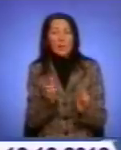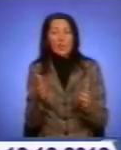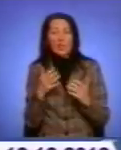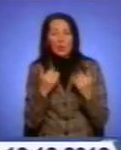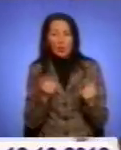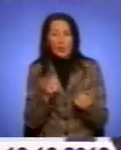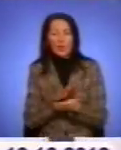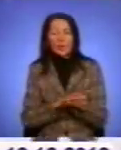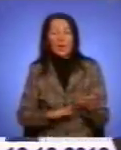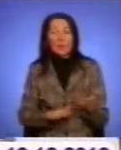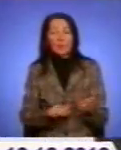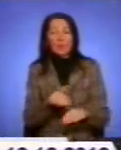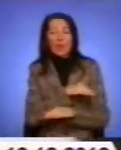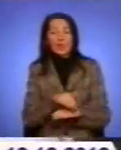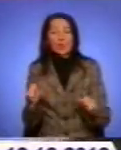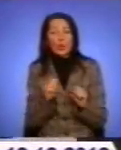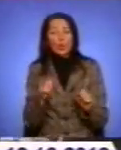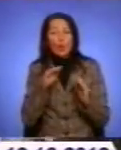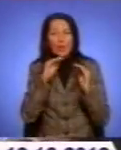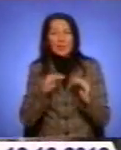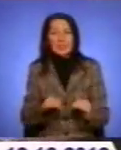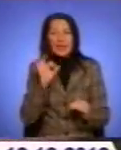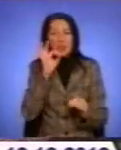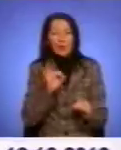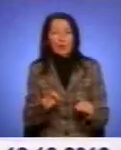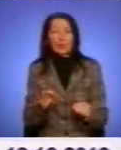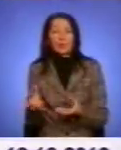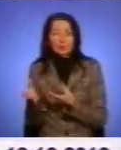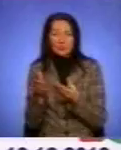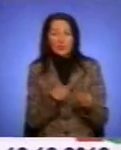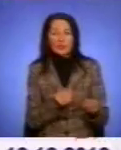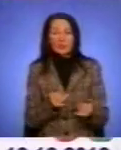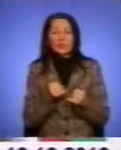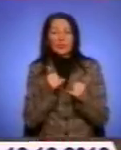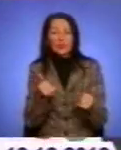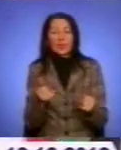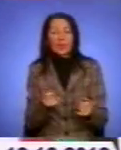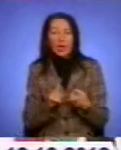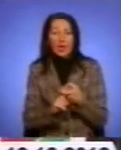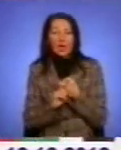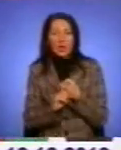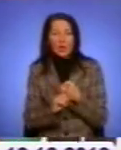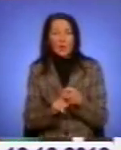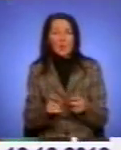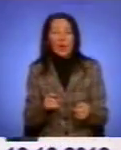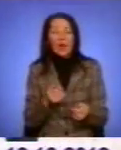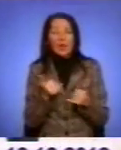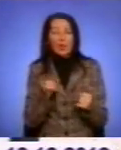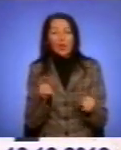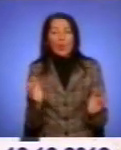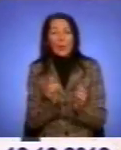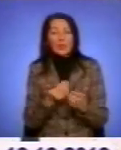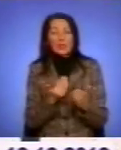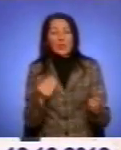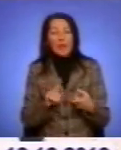репортажі. На вулиці холодно, а низька температура – найсприятливіше середовище для збудників інфекцій. Для того, щоб уберегтись від